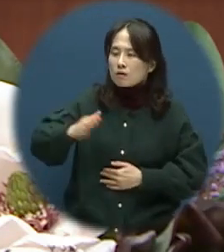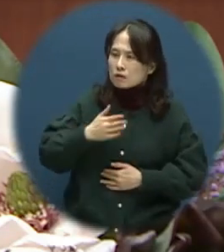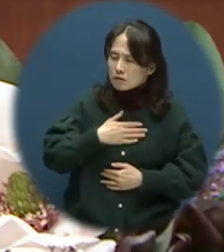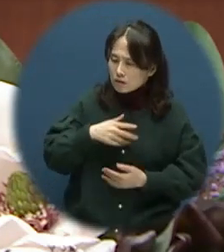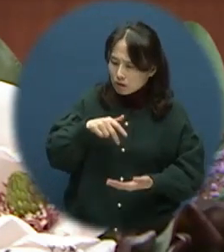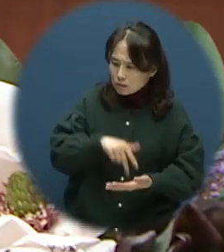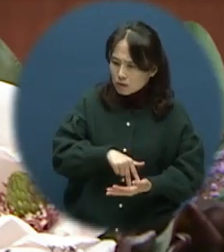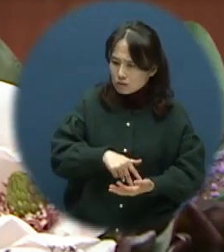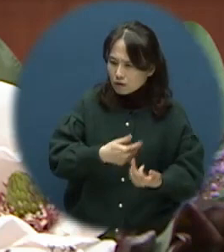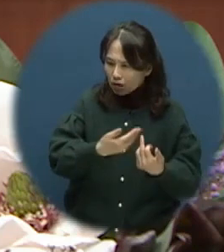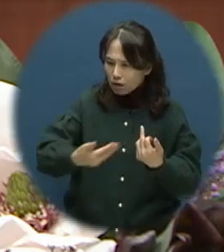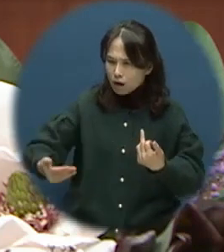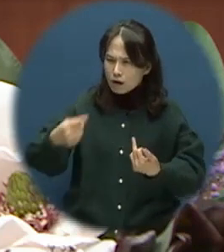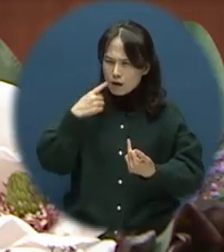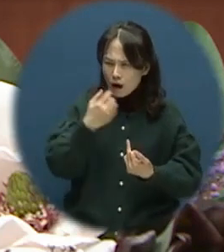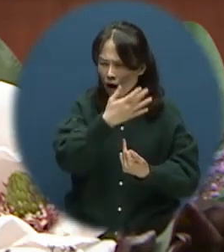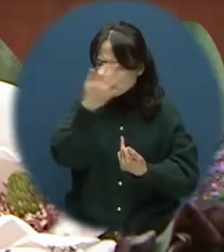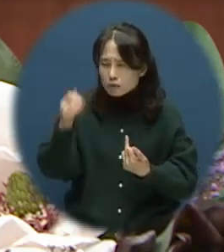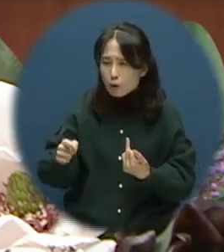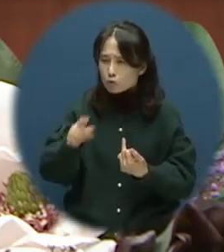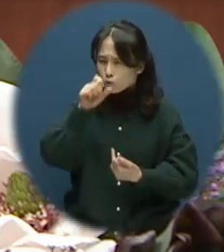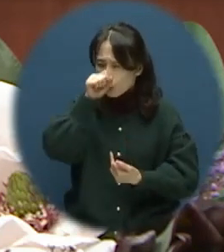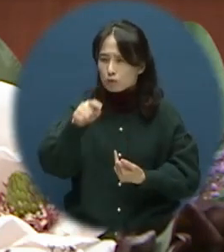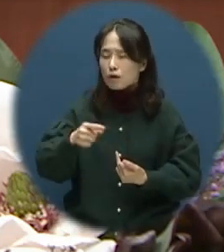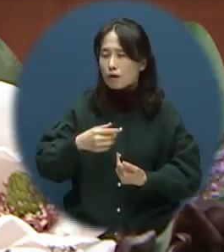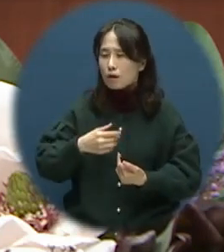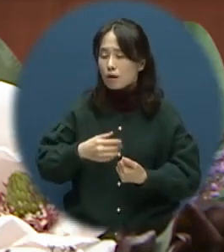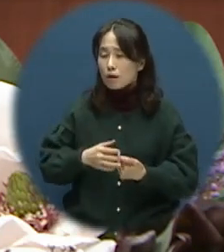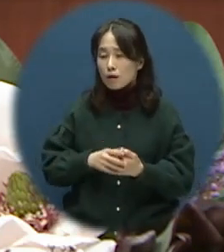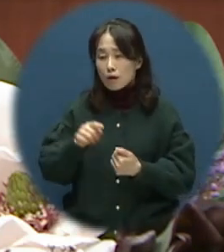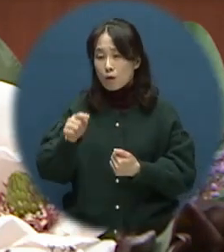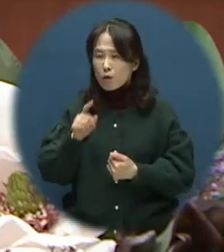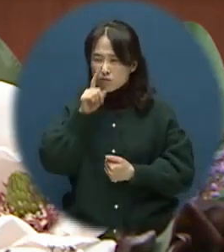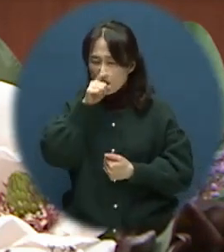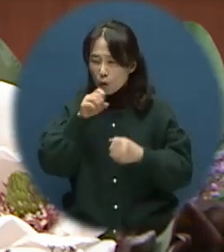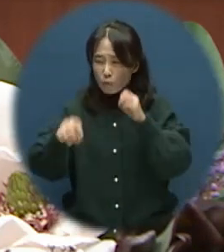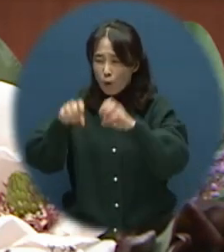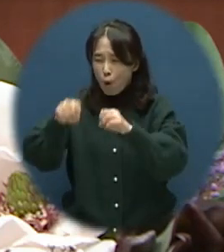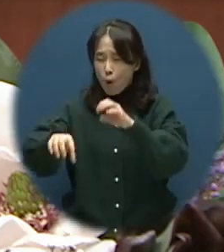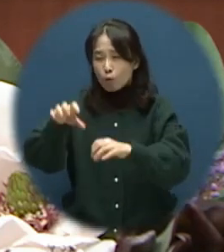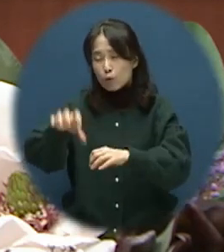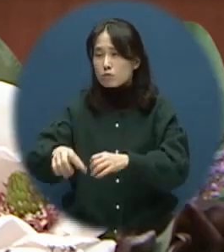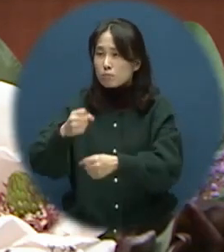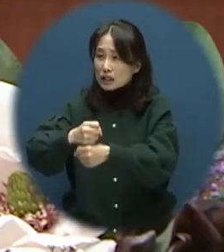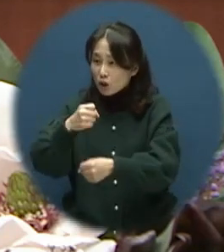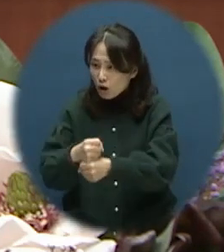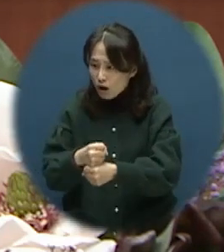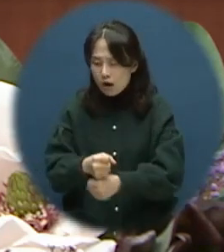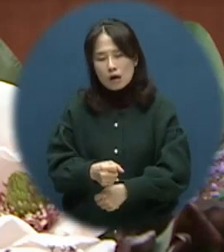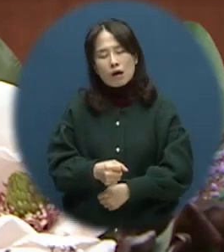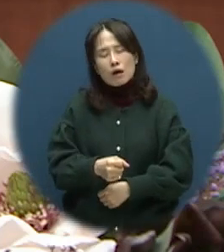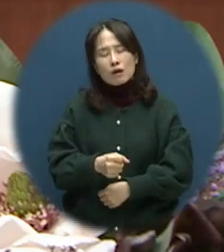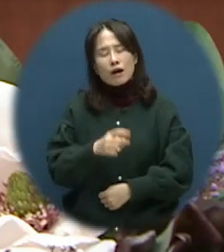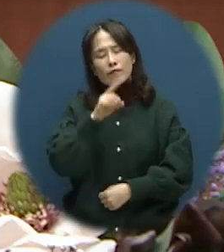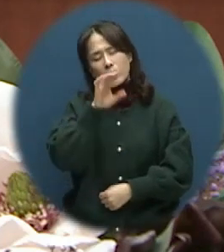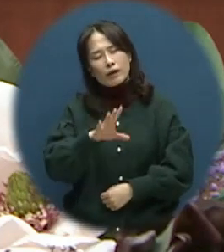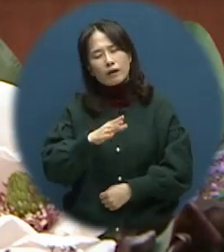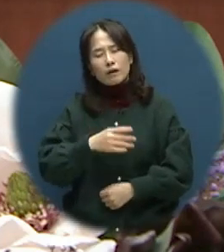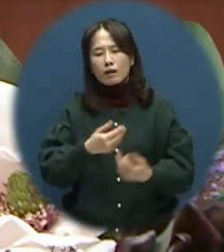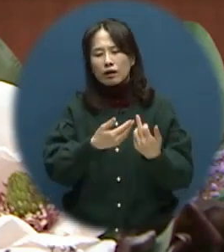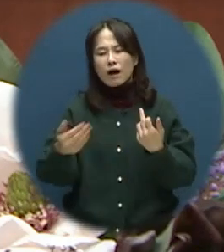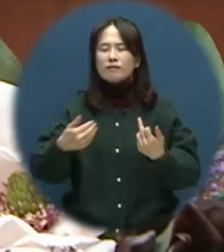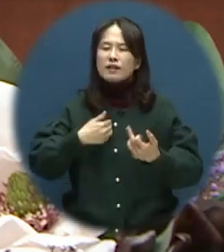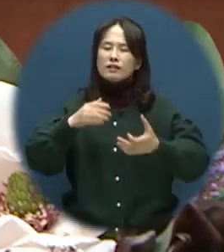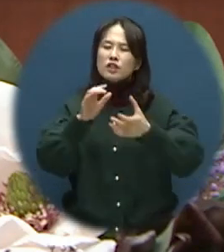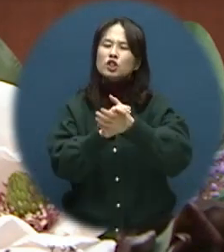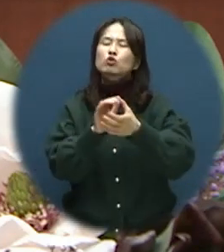있었는데 말이 안 되잖아요. 강을 내가 사랑한다고 했으면 강이 위험에 빠뜨린 것을 도와주는 게 친구의